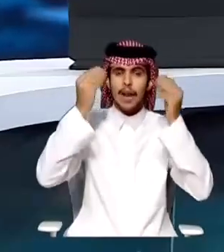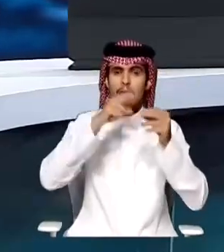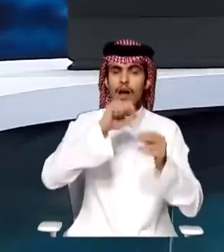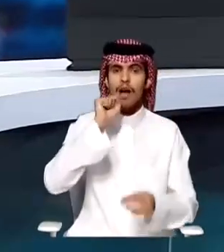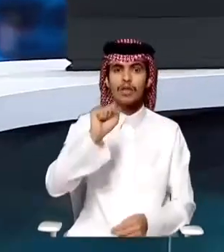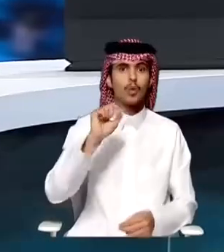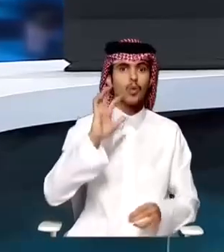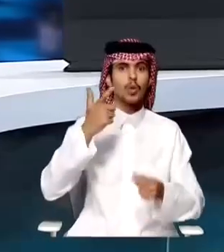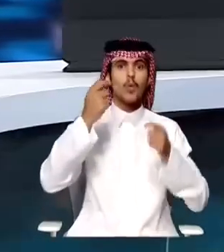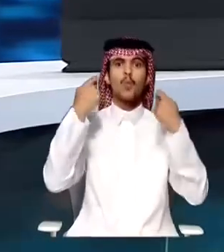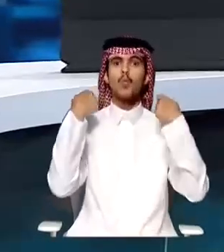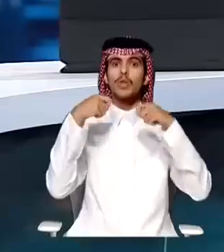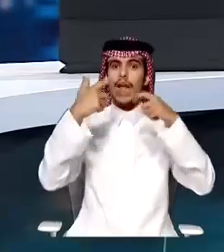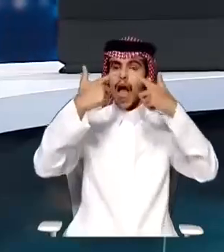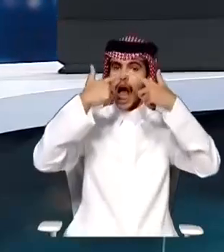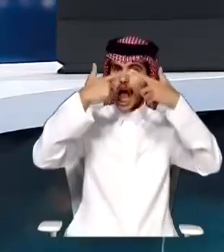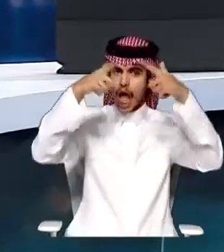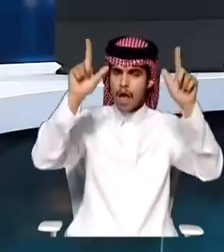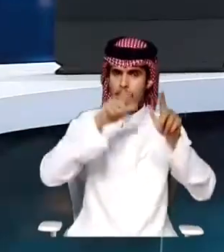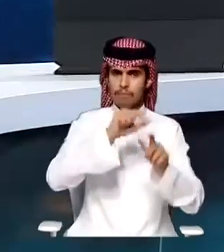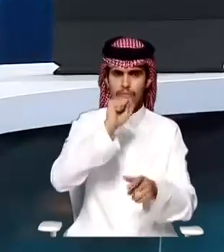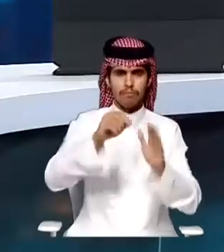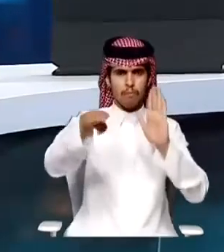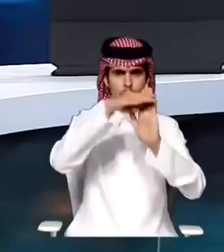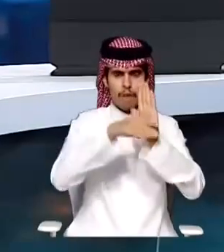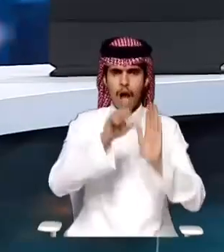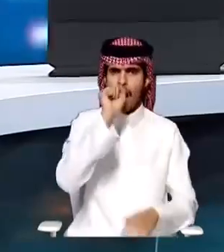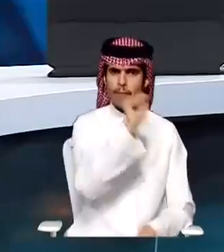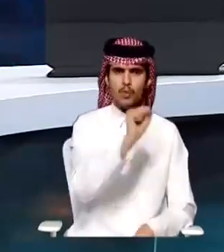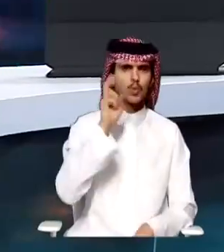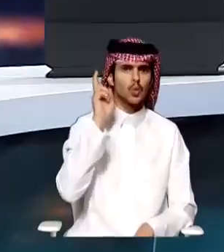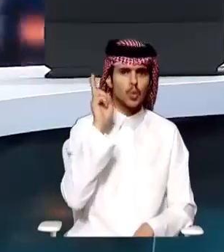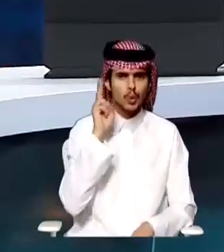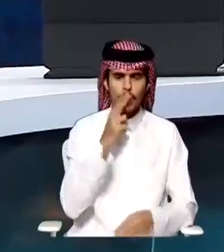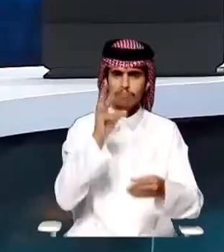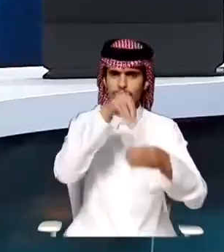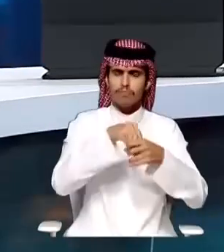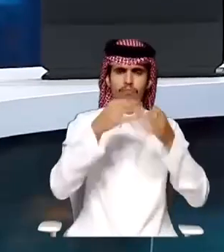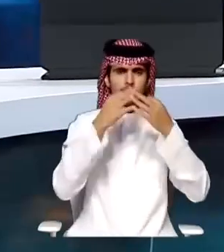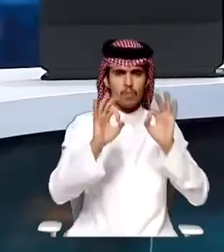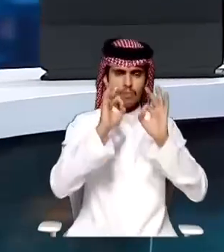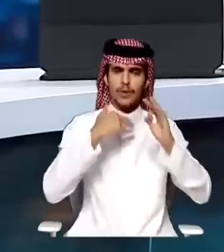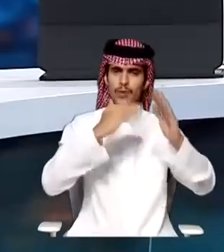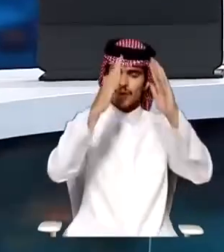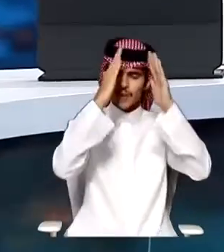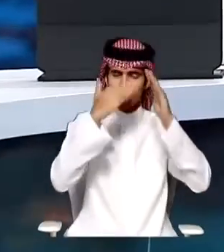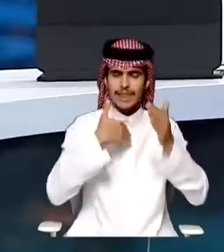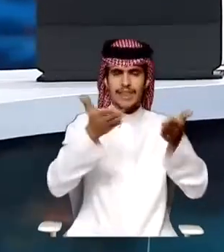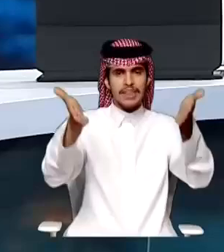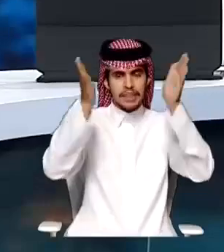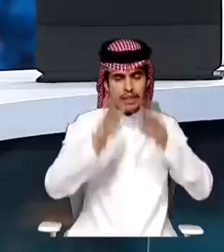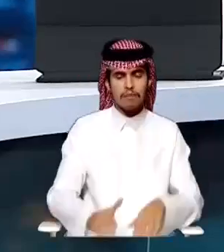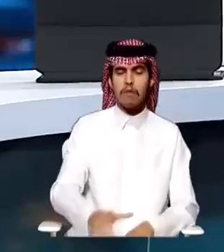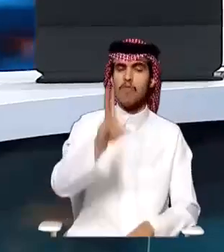الاعلام اتاحت الفرصه لتقديم برنامج خاص بفئه الصم فلهم شكر جزيل كذلك